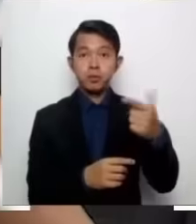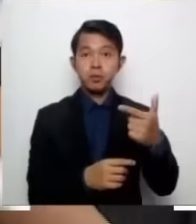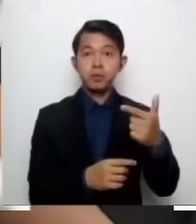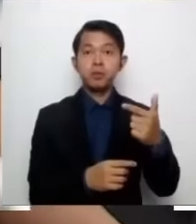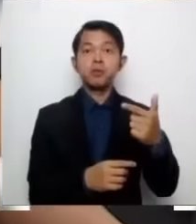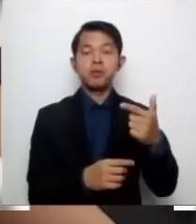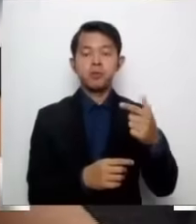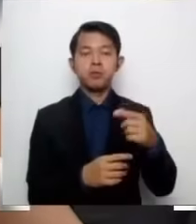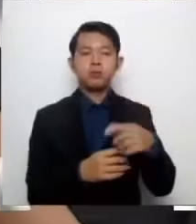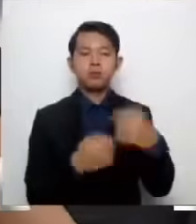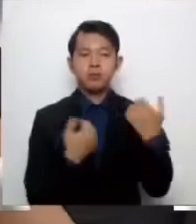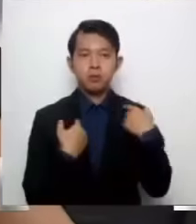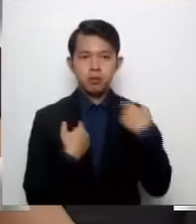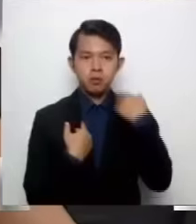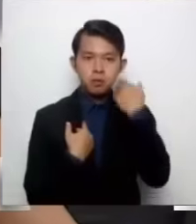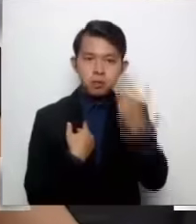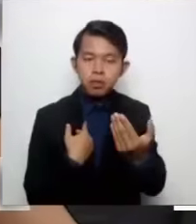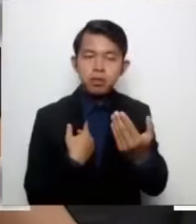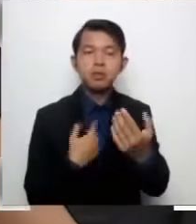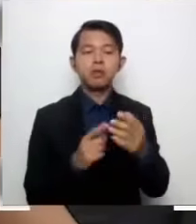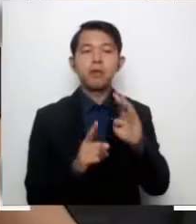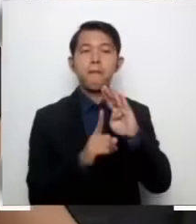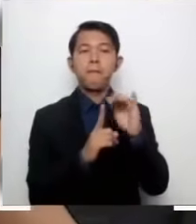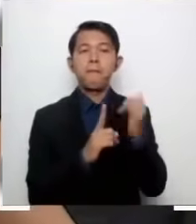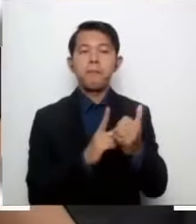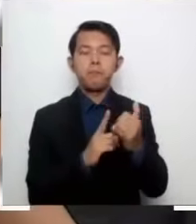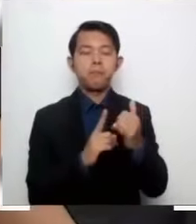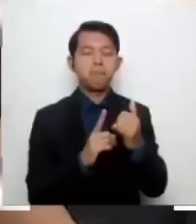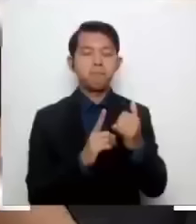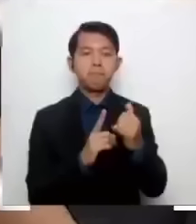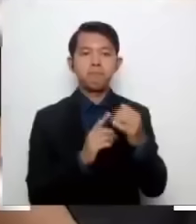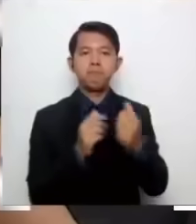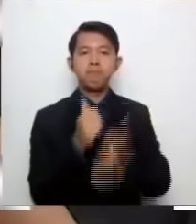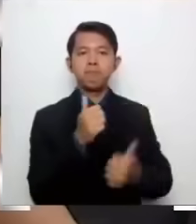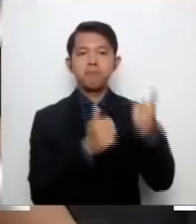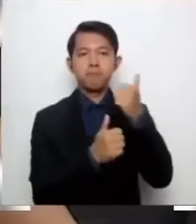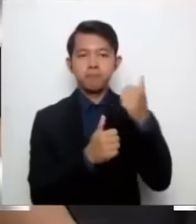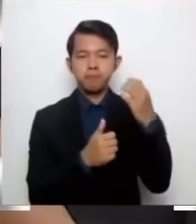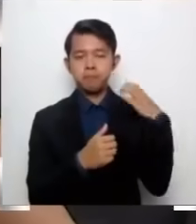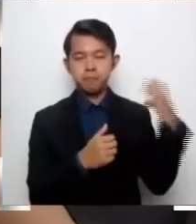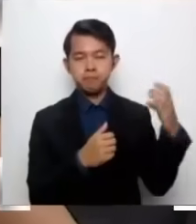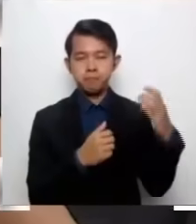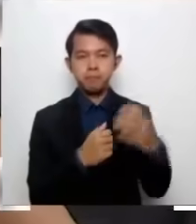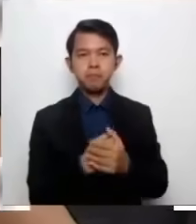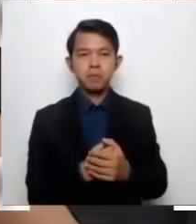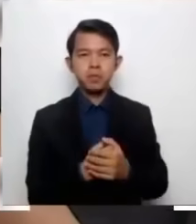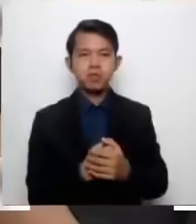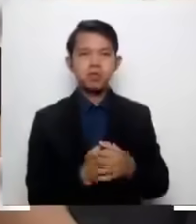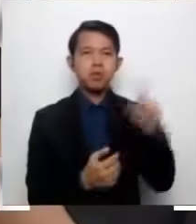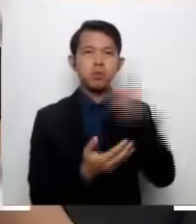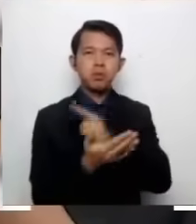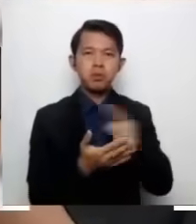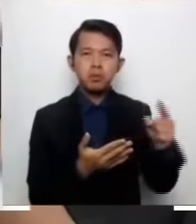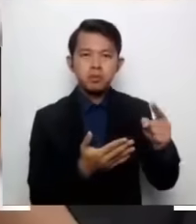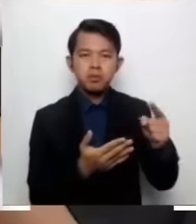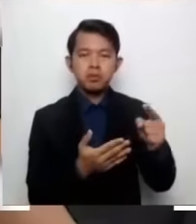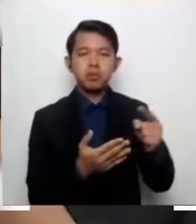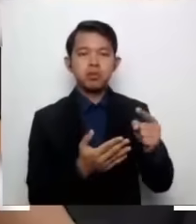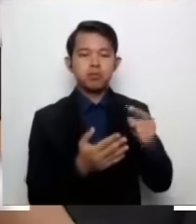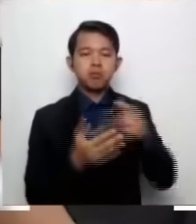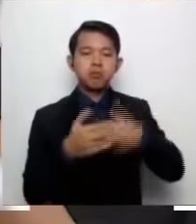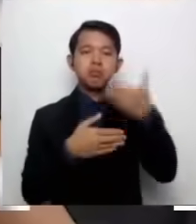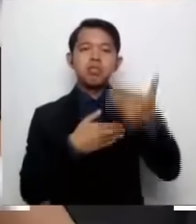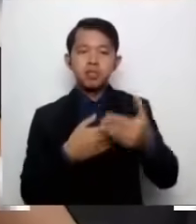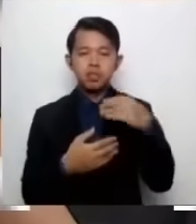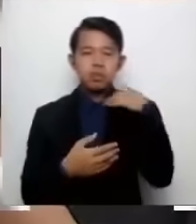kandidatong barangay chairman at isang ah Kagawad incumbent na mag isang buwan isang linggo lang ang pagitan ng kanilang pagkamatay at dahil